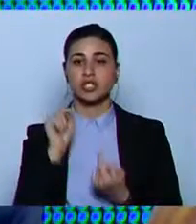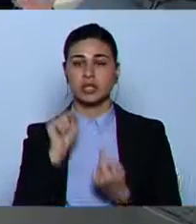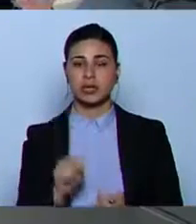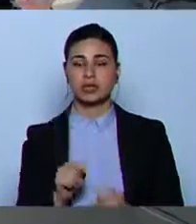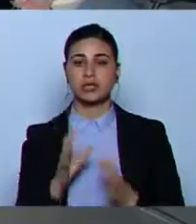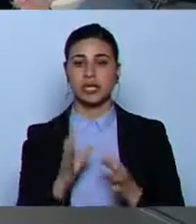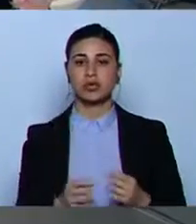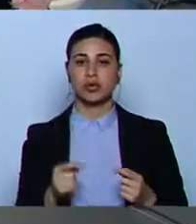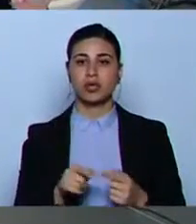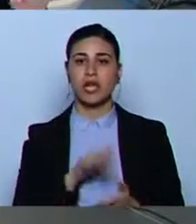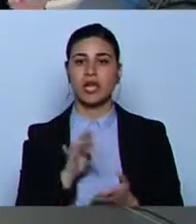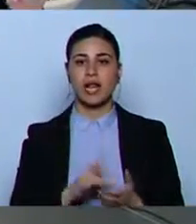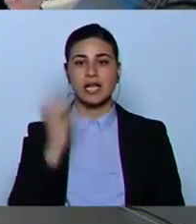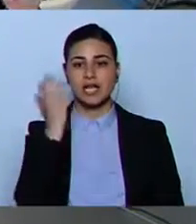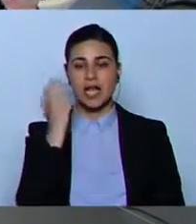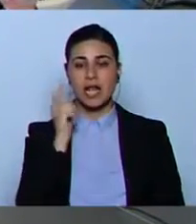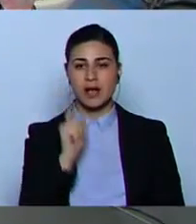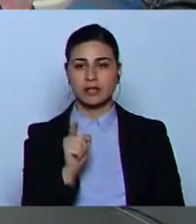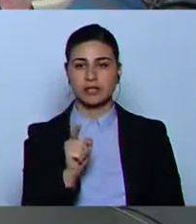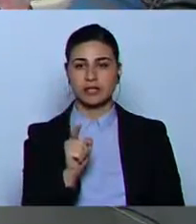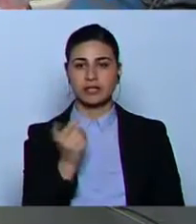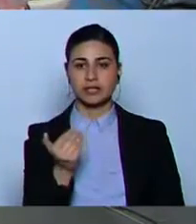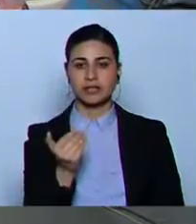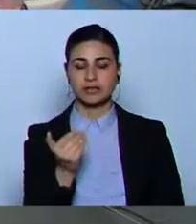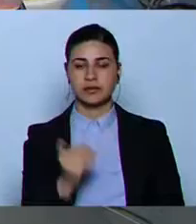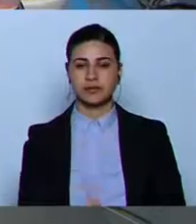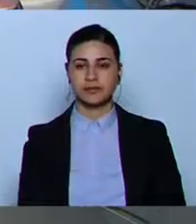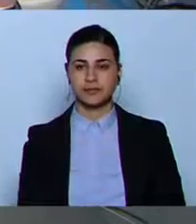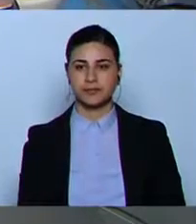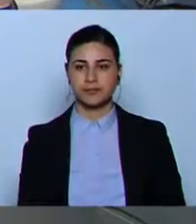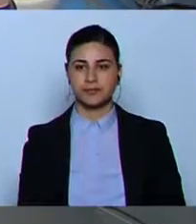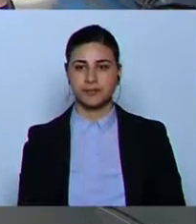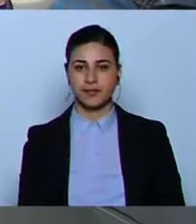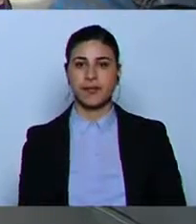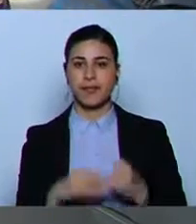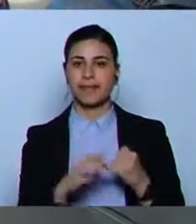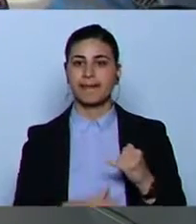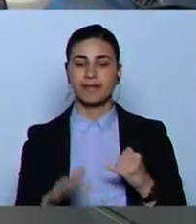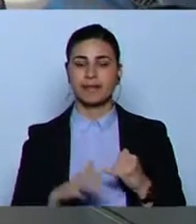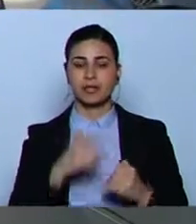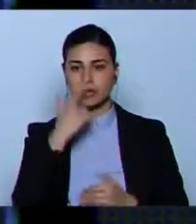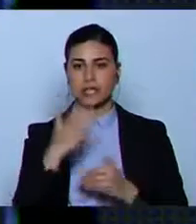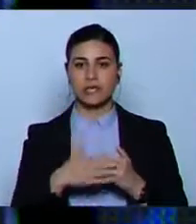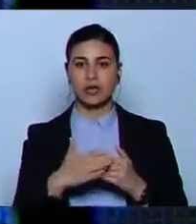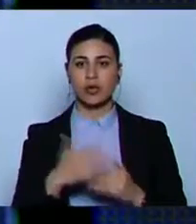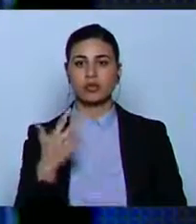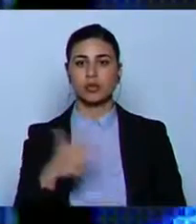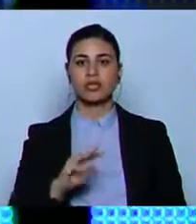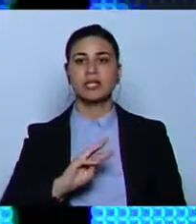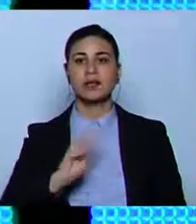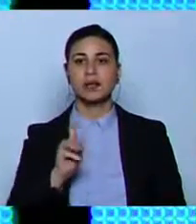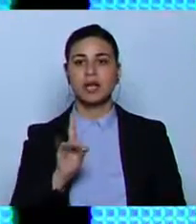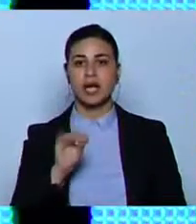შესაბამისად, კონკრეტულად ქალაქ თელავში, კონკრეტულად ქალაქ თელავის ასე თქვათ ტერიტორიას დაახლოებით 30